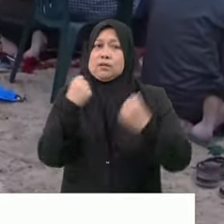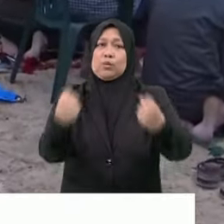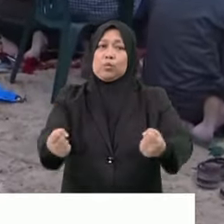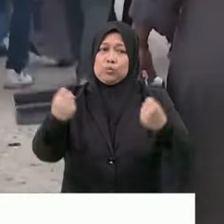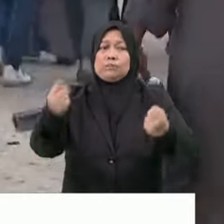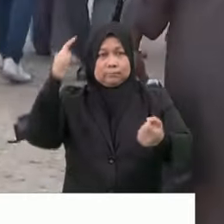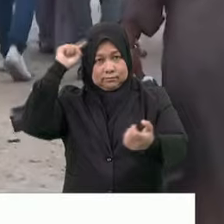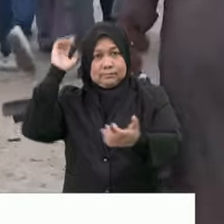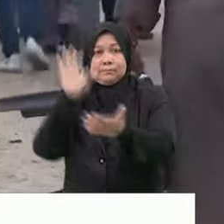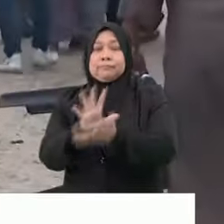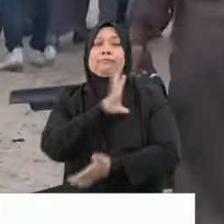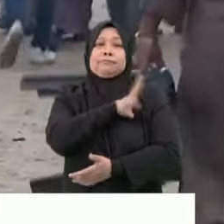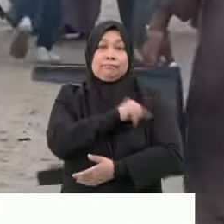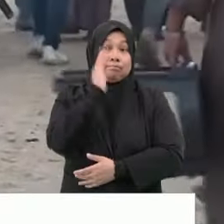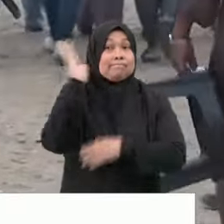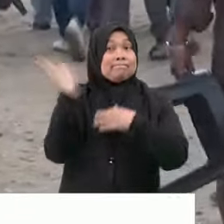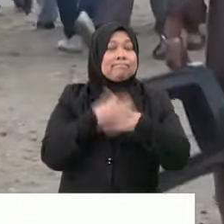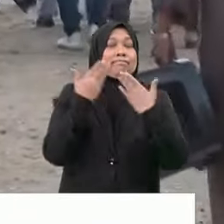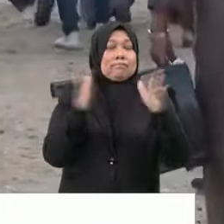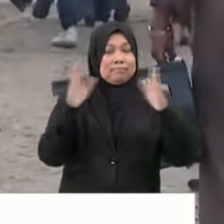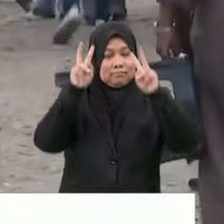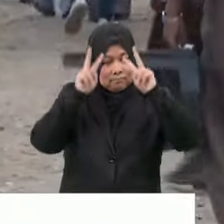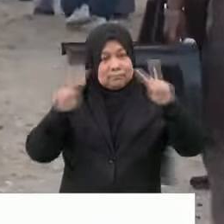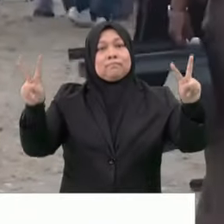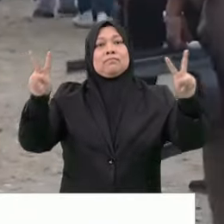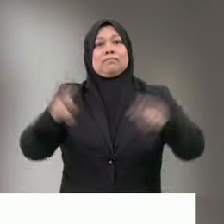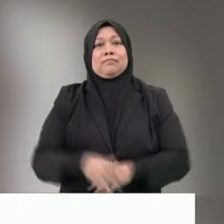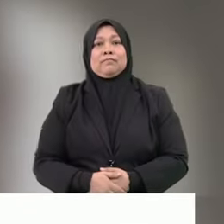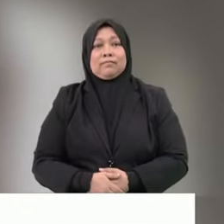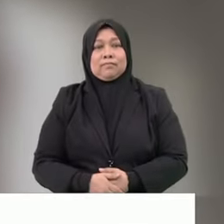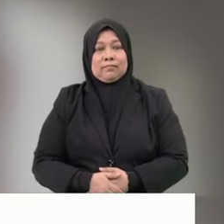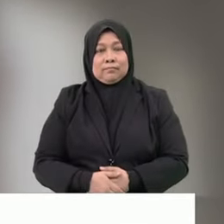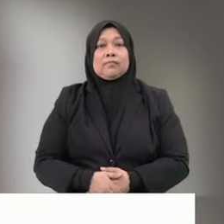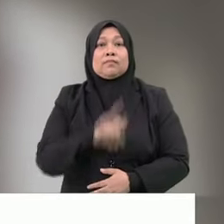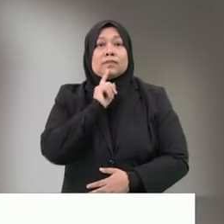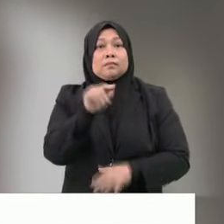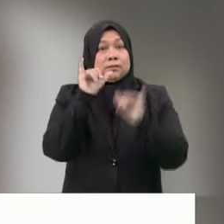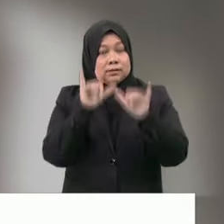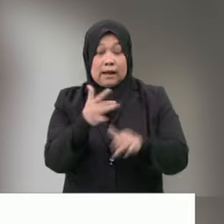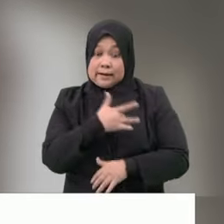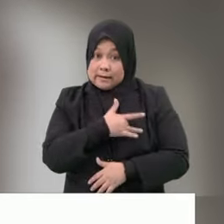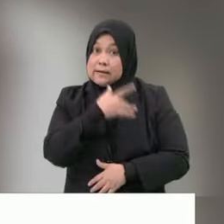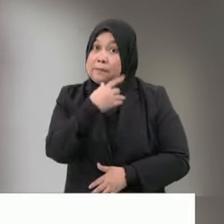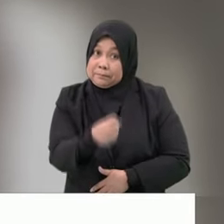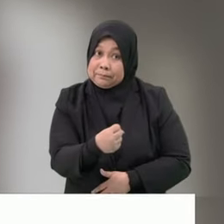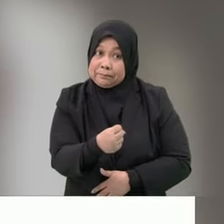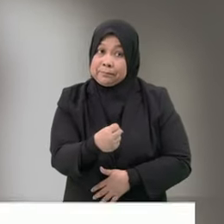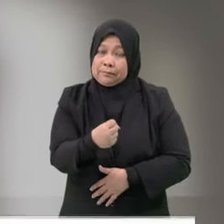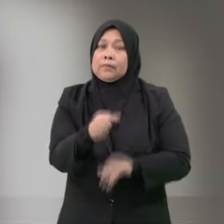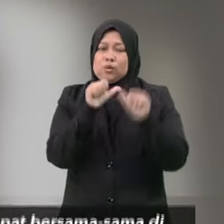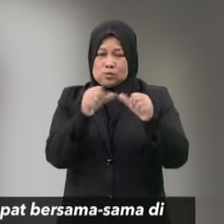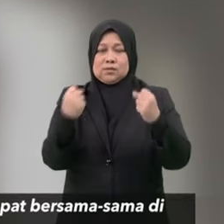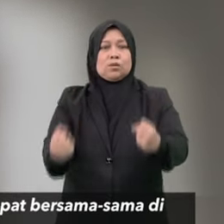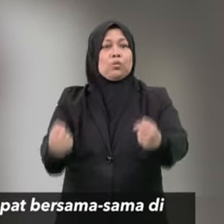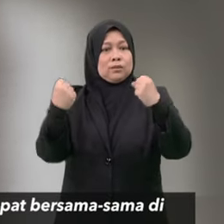mereka yakin Palestine akan kembali bebas dan makmur. Kita masih ada iman untuk memperoleh kuat